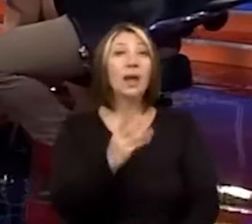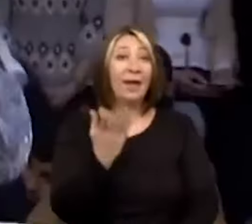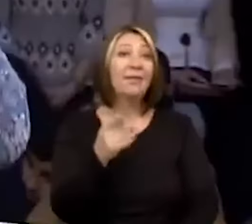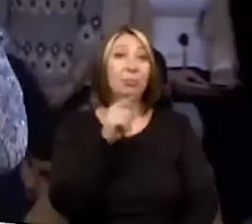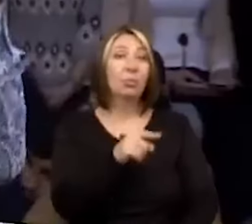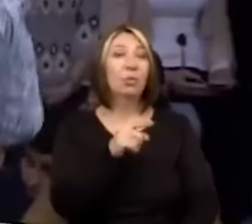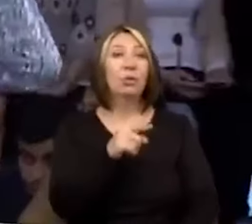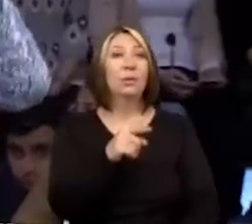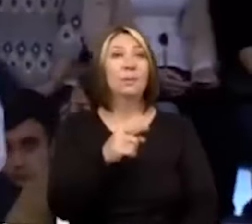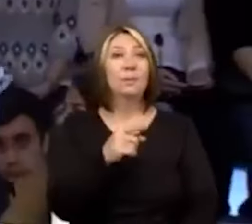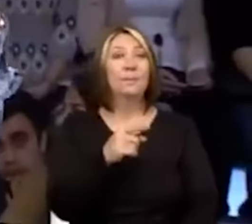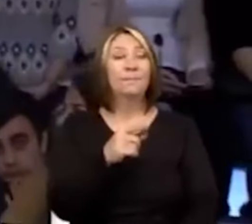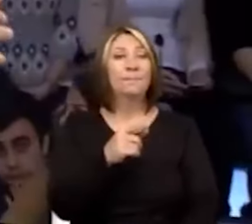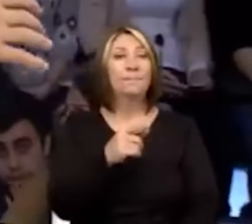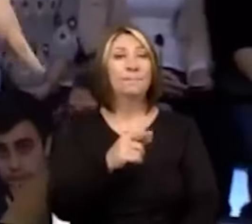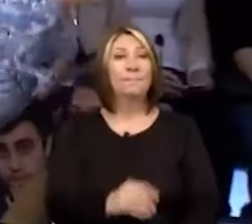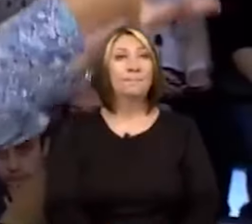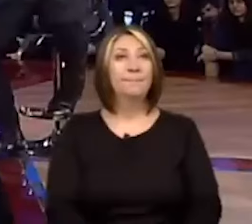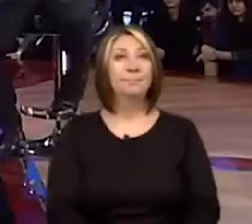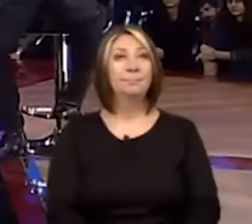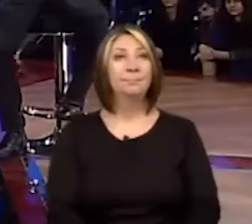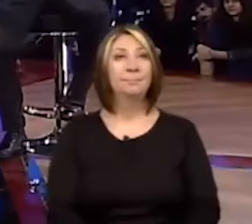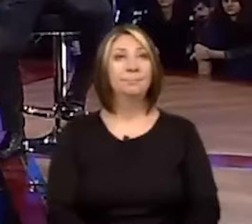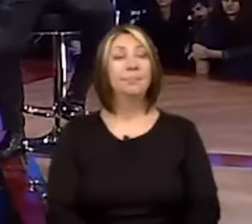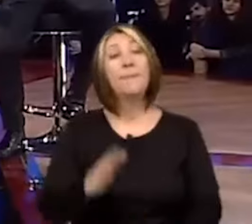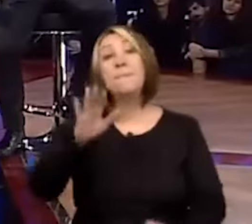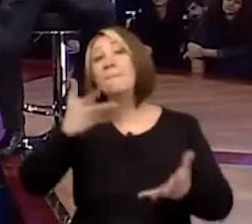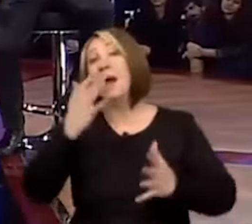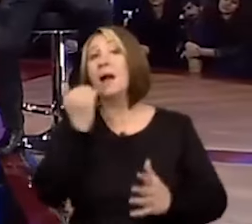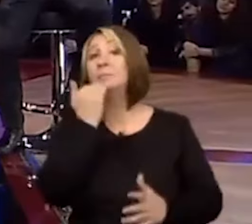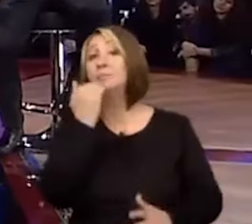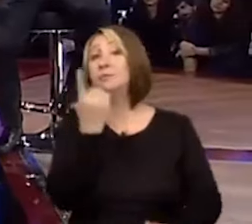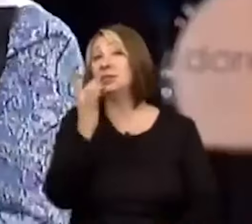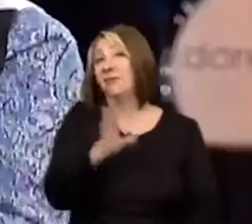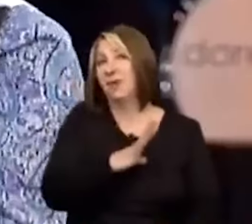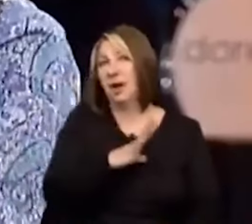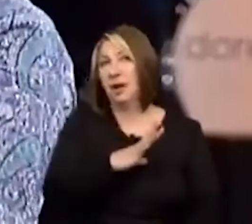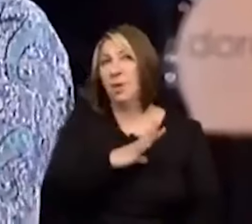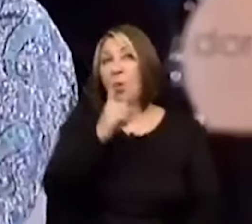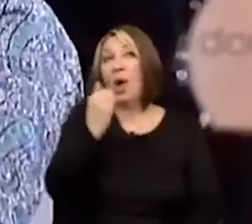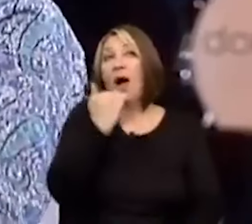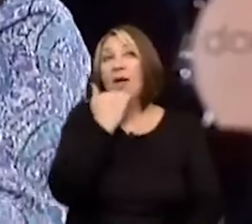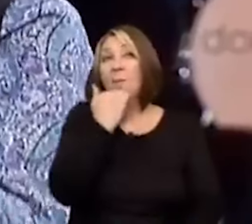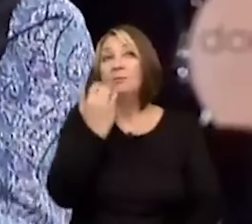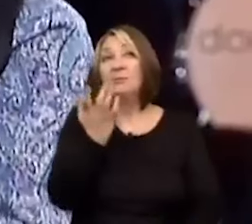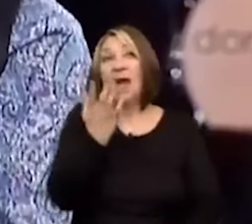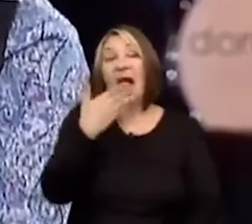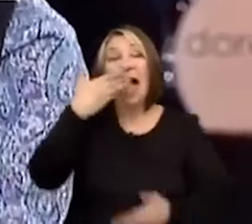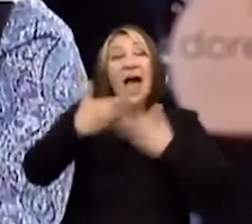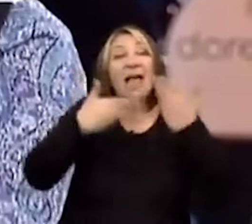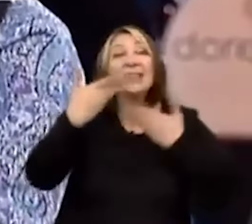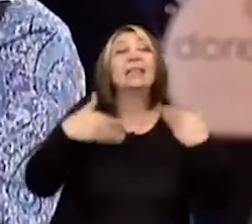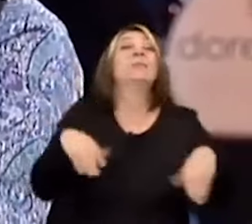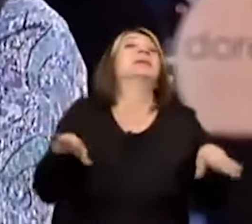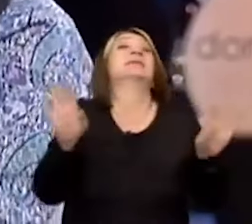bu. Mesela belki ayıp bir şey var. Değil mi? O ayıp şeyi mesela